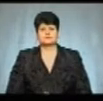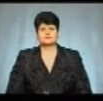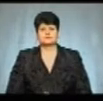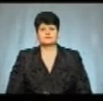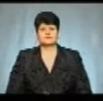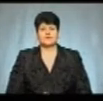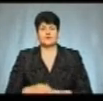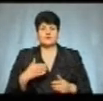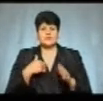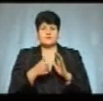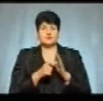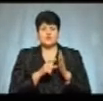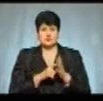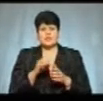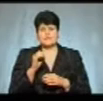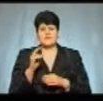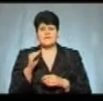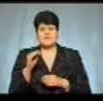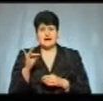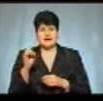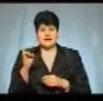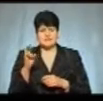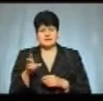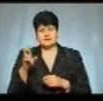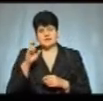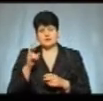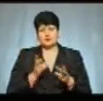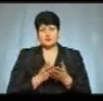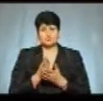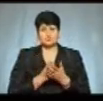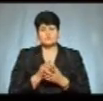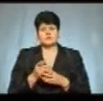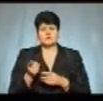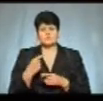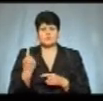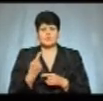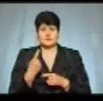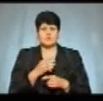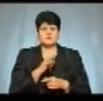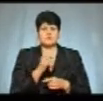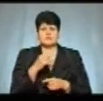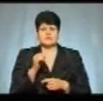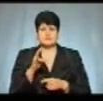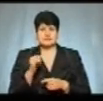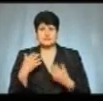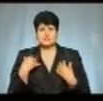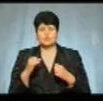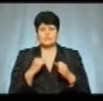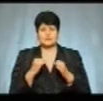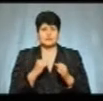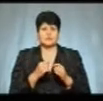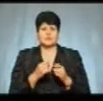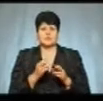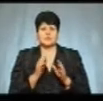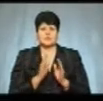Тож у нашій студії Едуард Фернс, начальник Державної екологічної інспекції в Тернопільській області, та Олександр Дністря, начальник управління безпечності